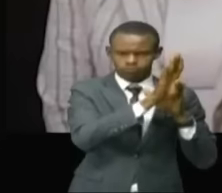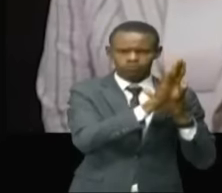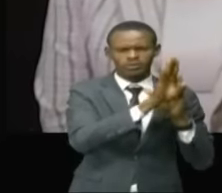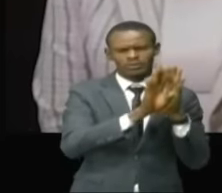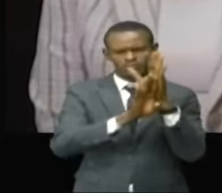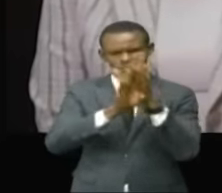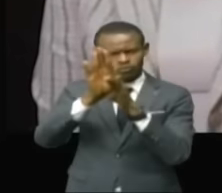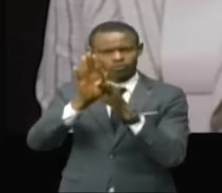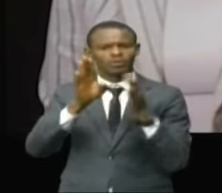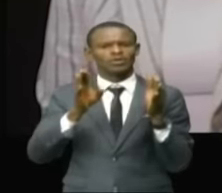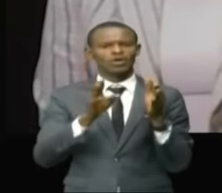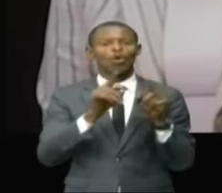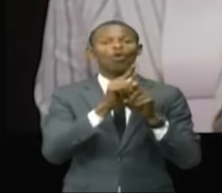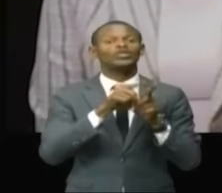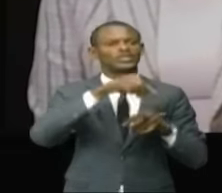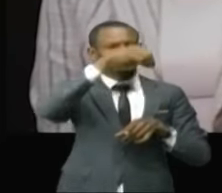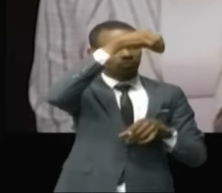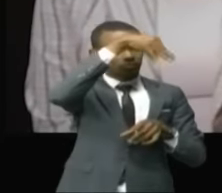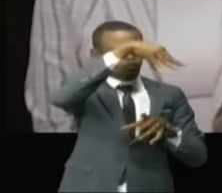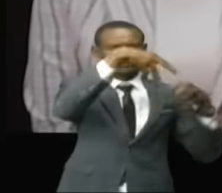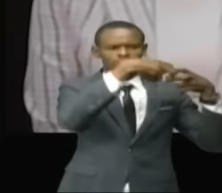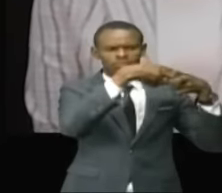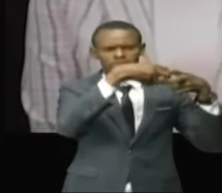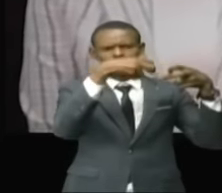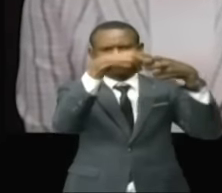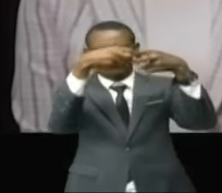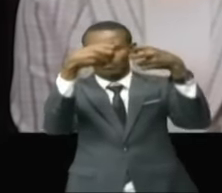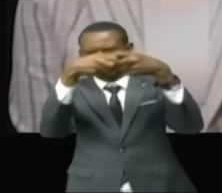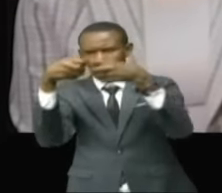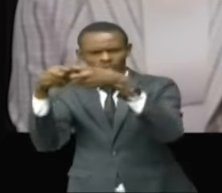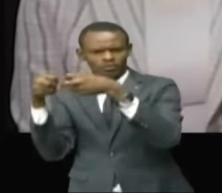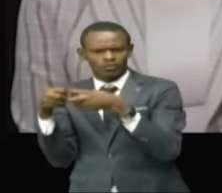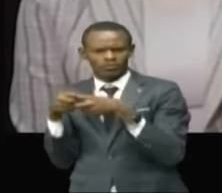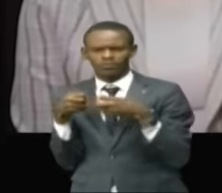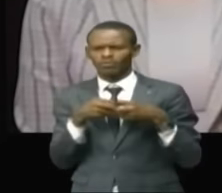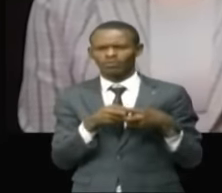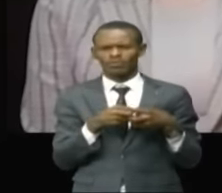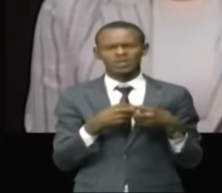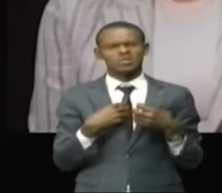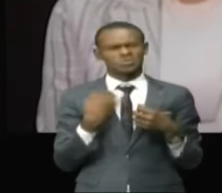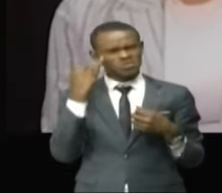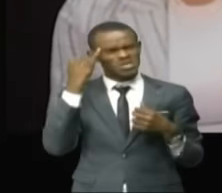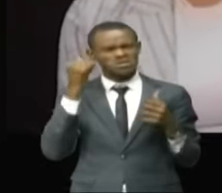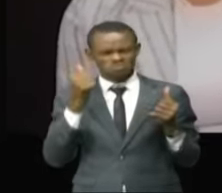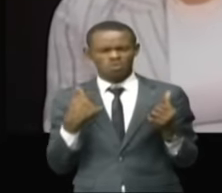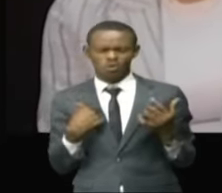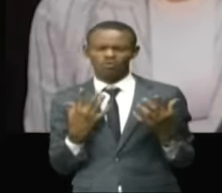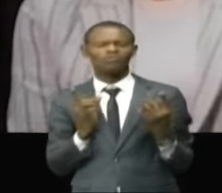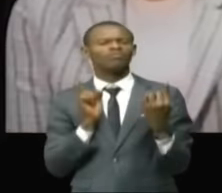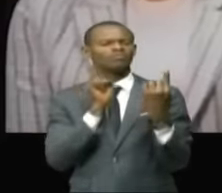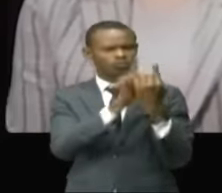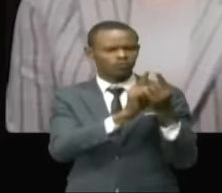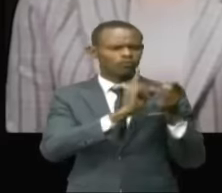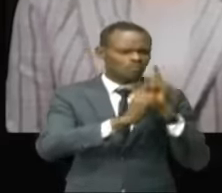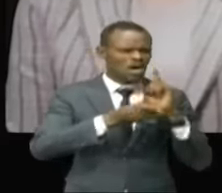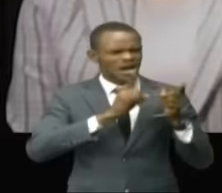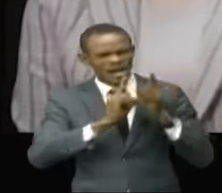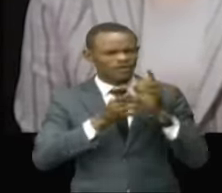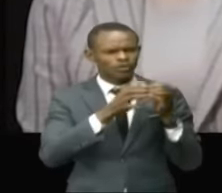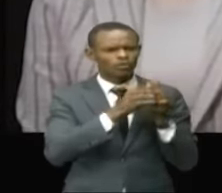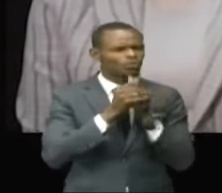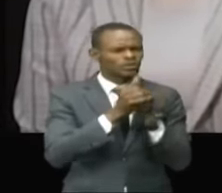Et on a trouvé utile de l'approcher, discuter un peu sur sa vision et voir comment est-ce qu'on peut articuler ensemble des stratégies